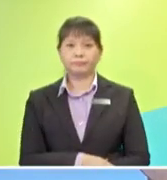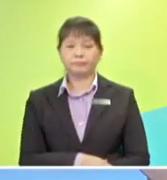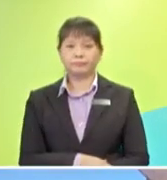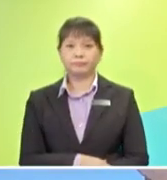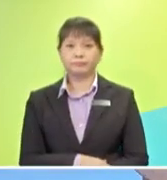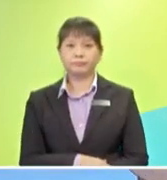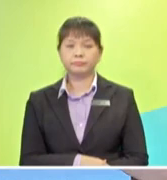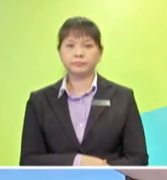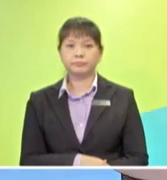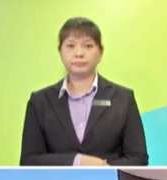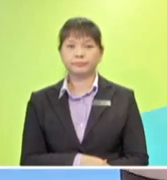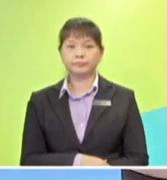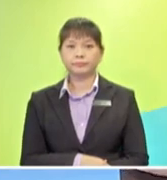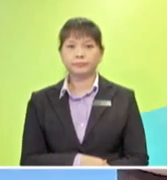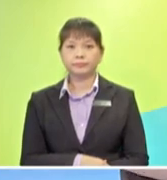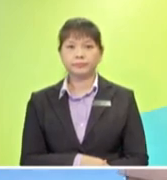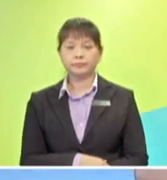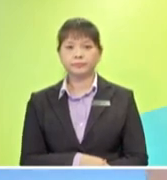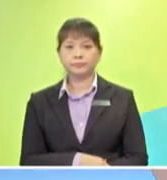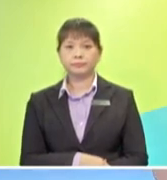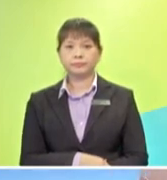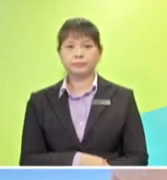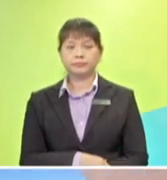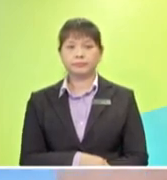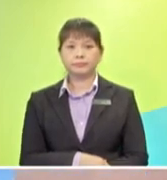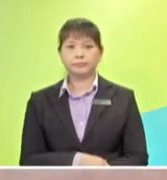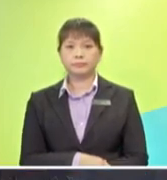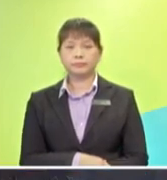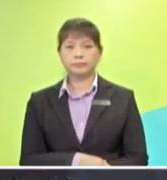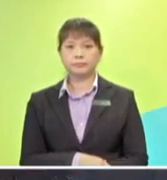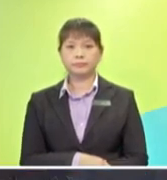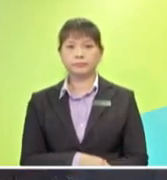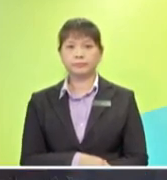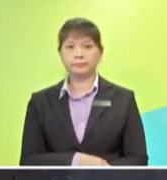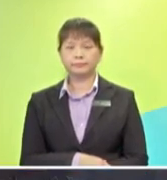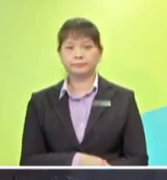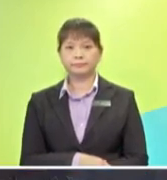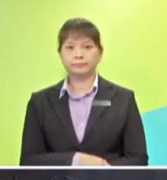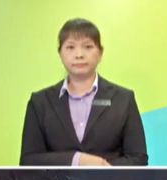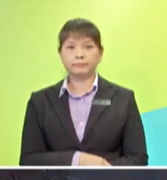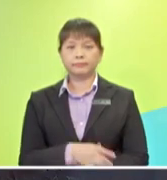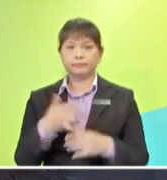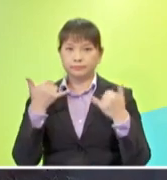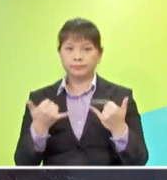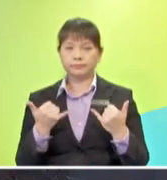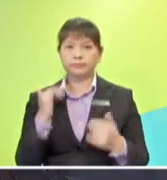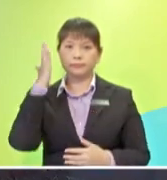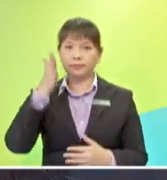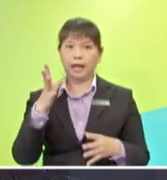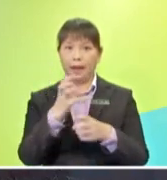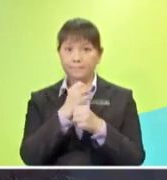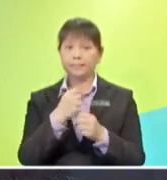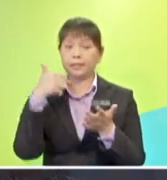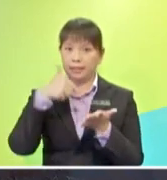seperti ini ya Oke cantik Seterusnya saya akan ambil yang ini